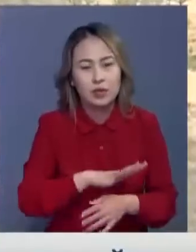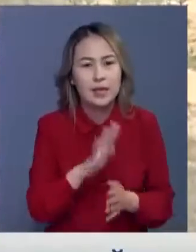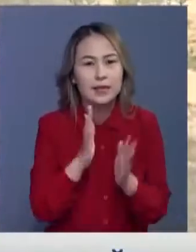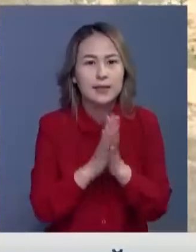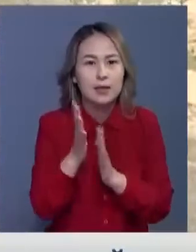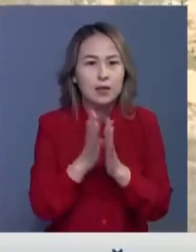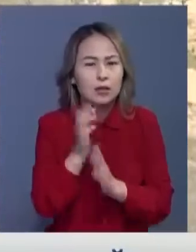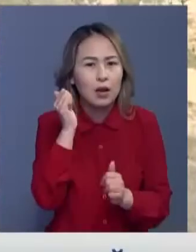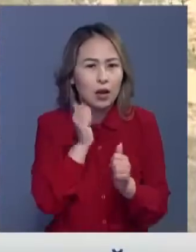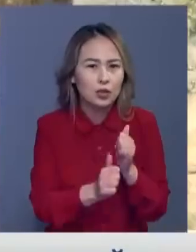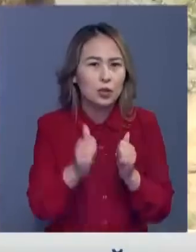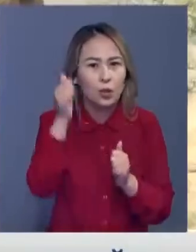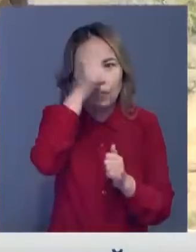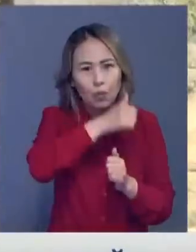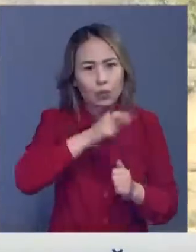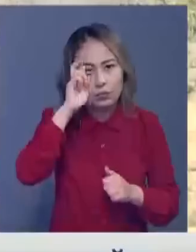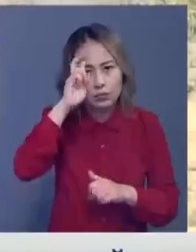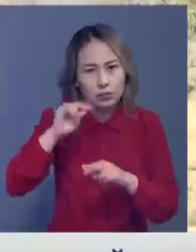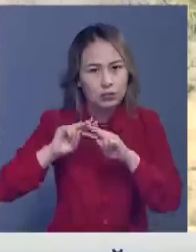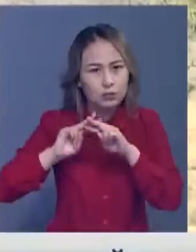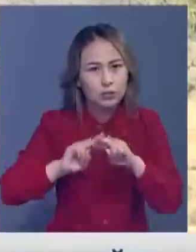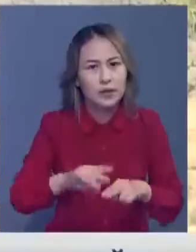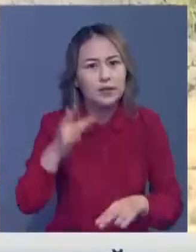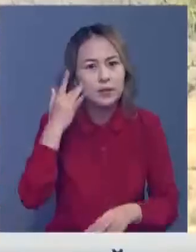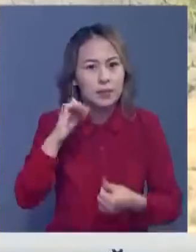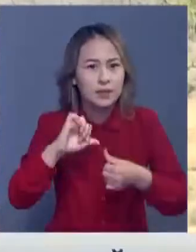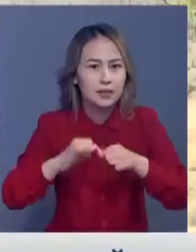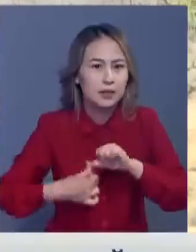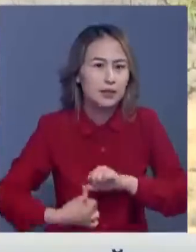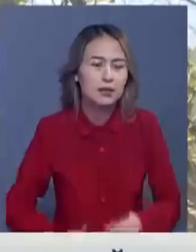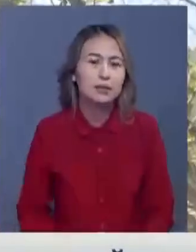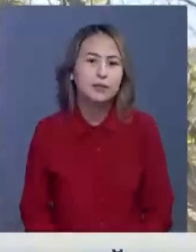көгалдандыруға жыл сайын бюджеттен миллиондаған қаржы бөлінеді.